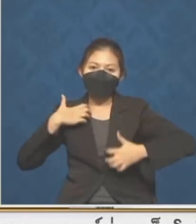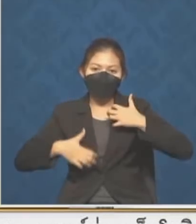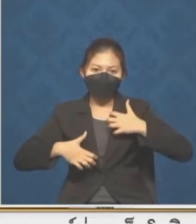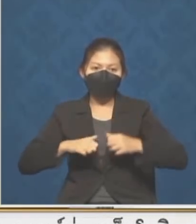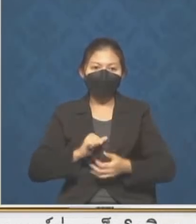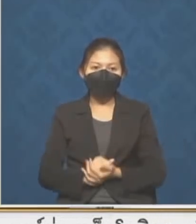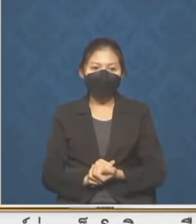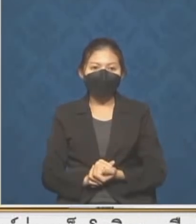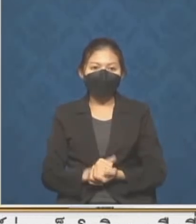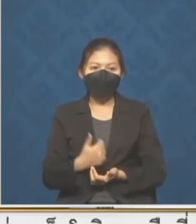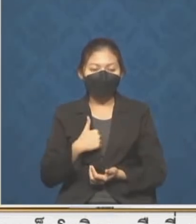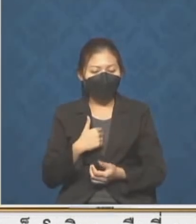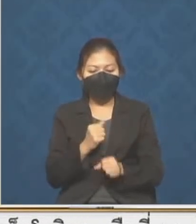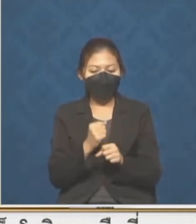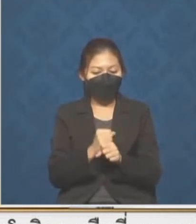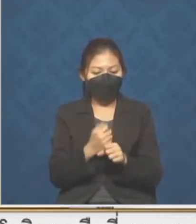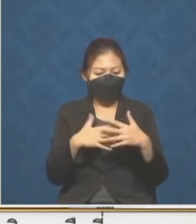กับการทำงาน